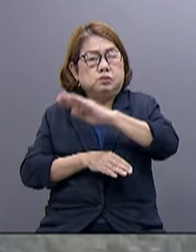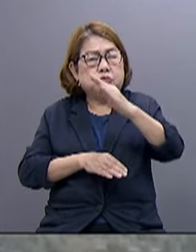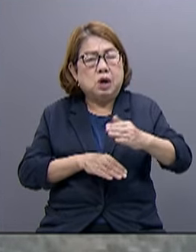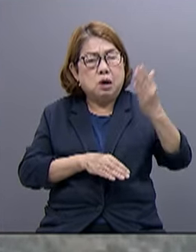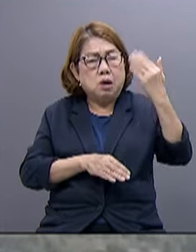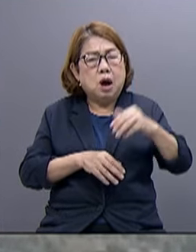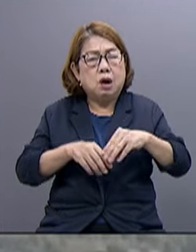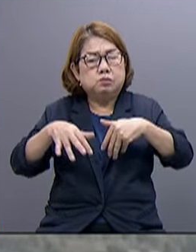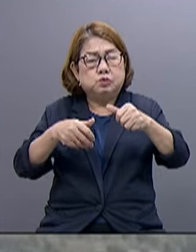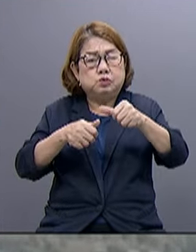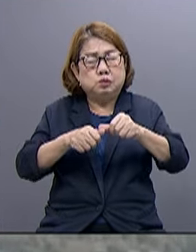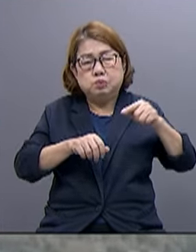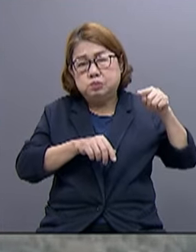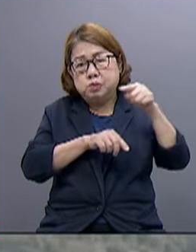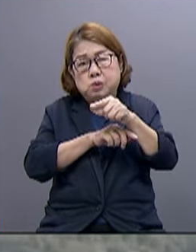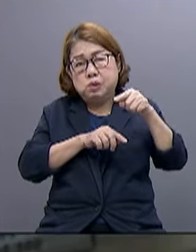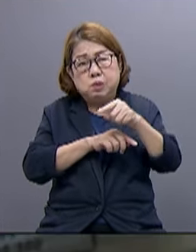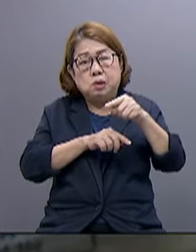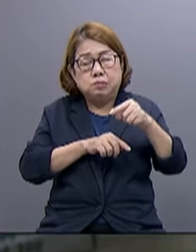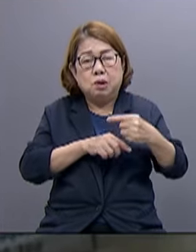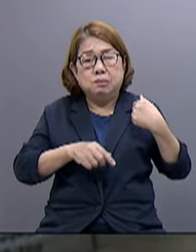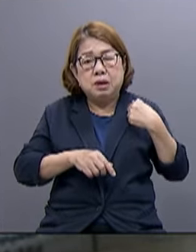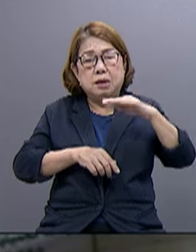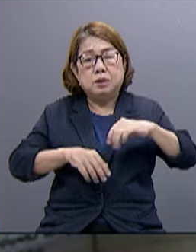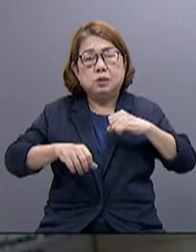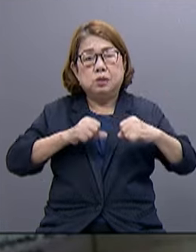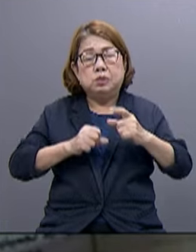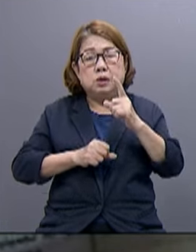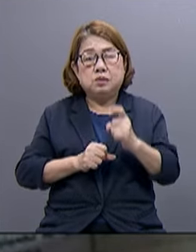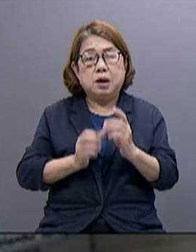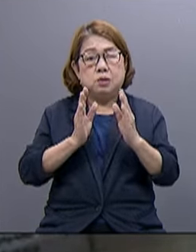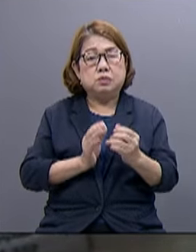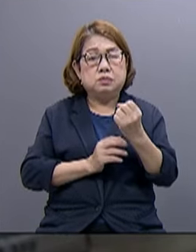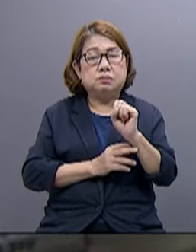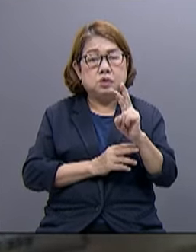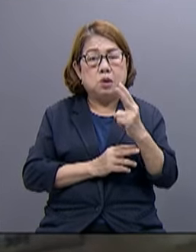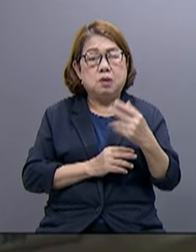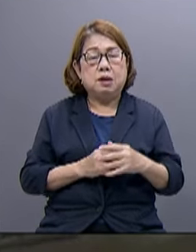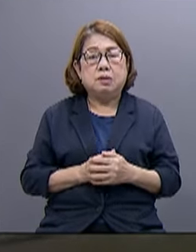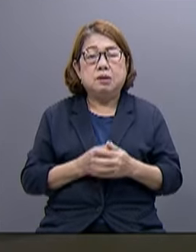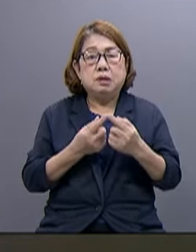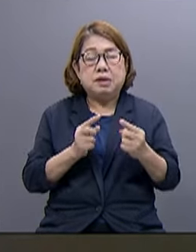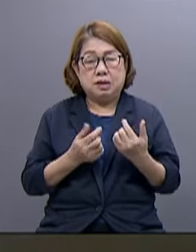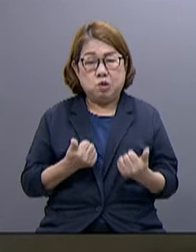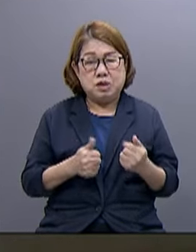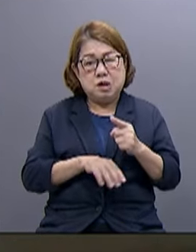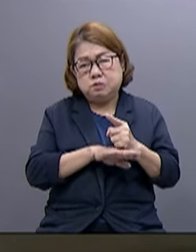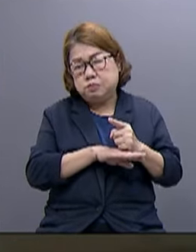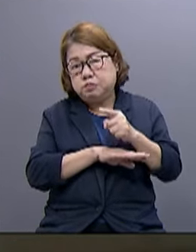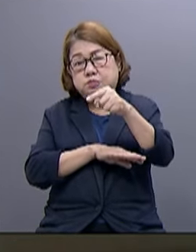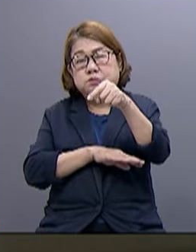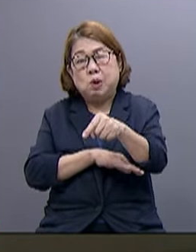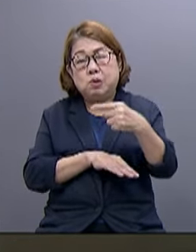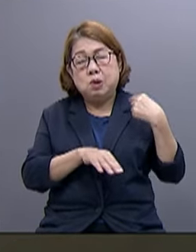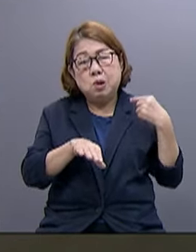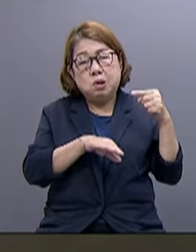ดาห์ที่ผ่านมาซึ่งทำให้มีเยาวชนเสียชีวิต12คนแต่การโจมตีในครั้งนี้ก็ยังไม่